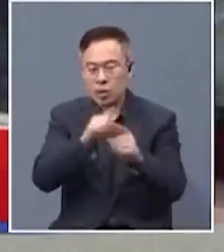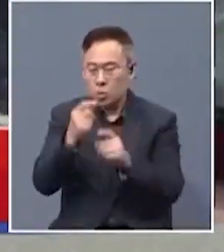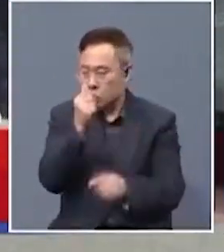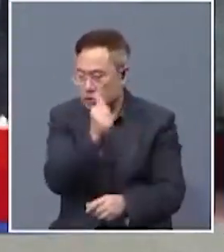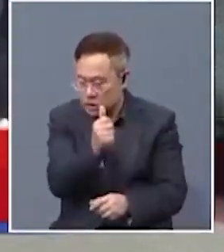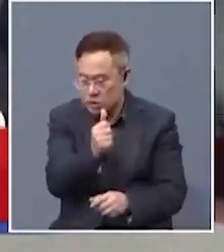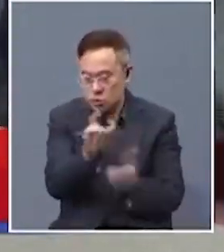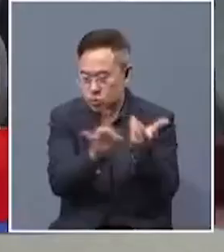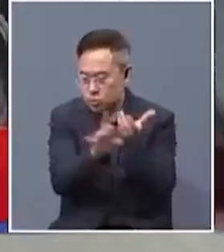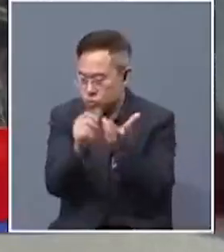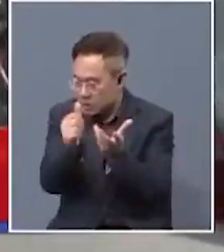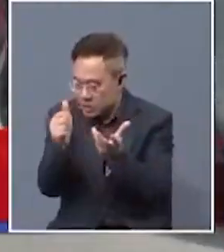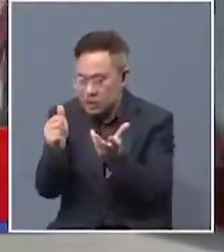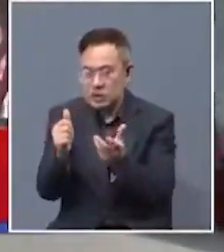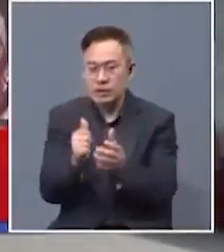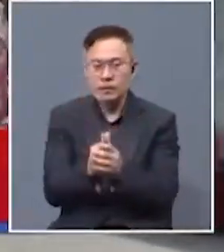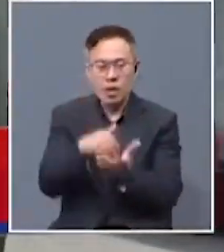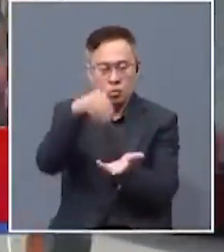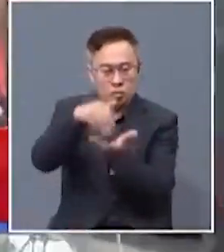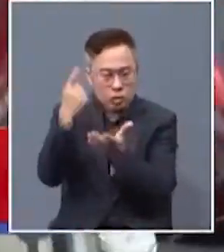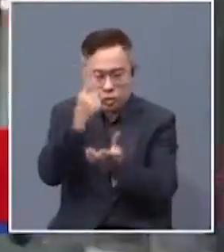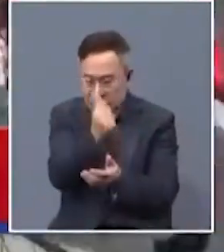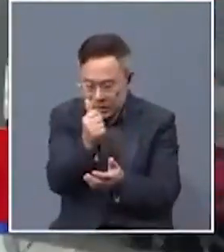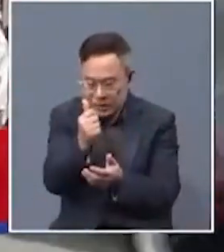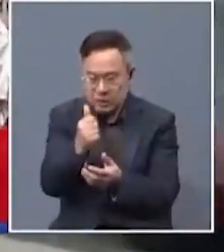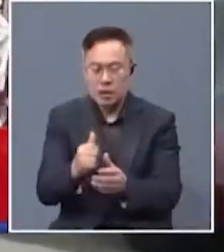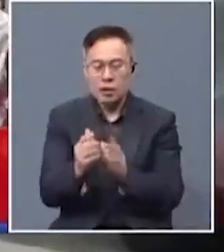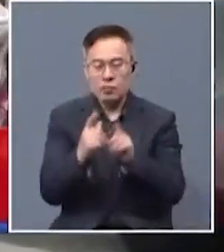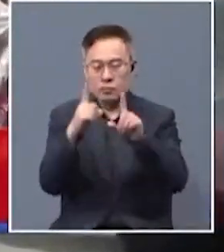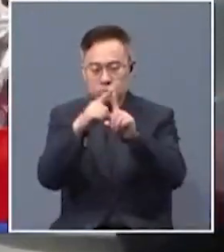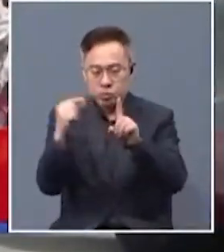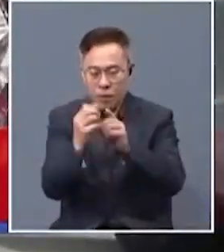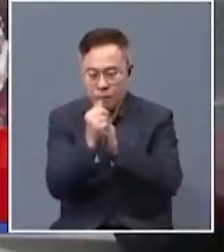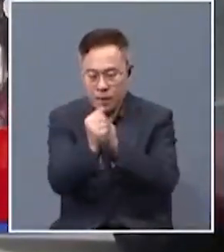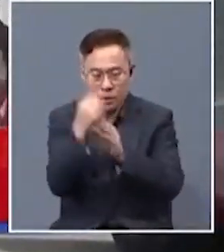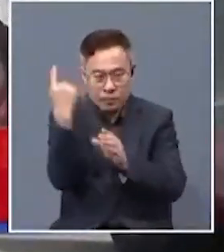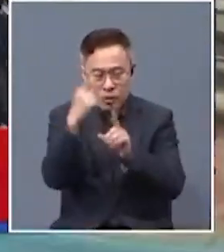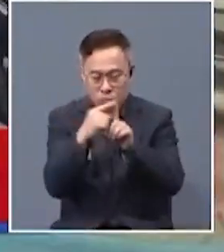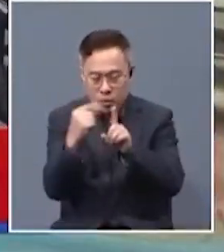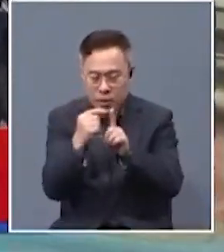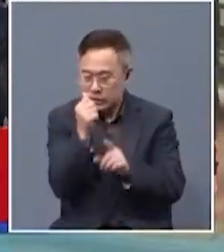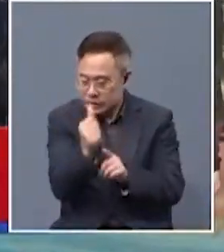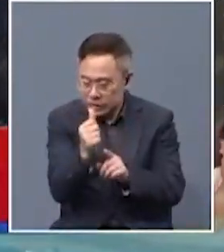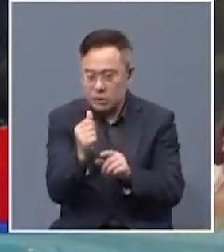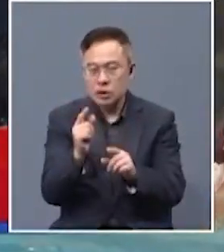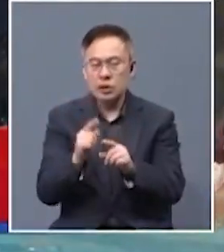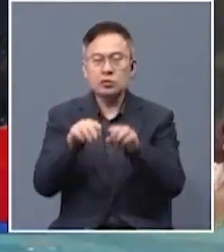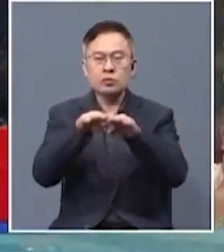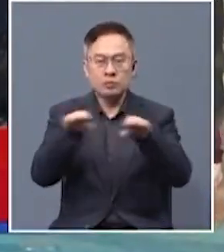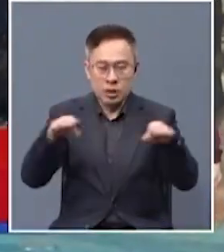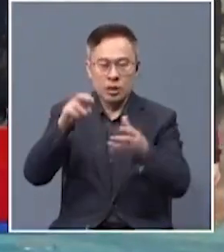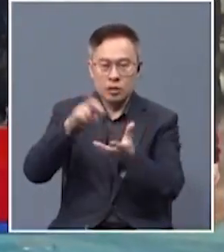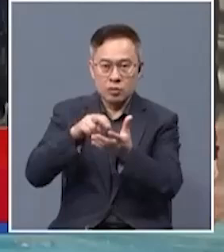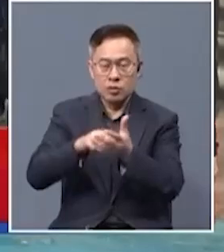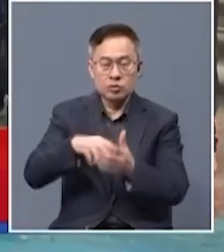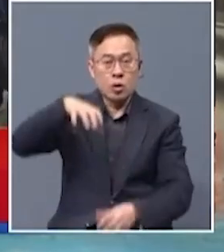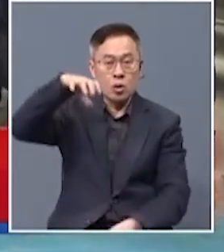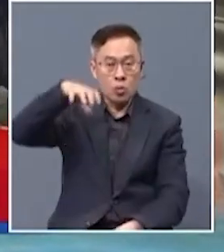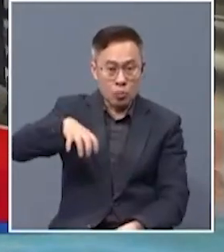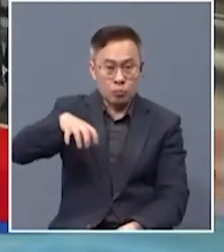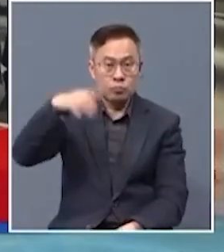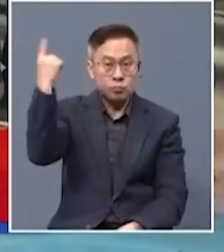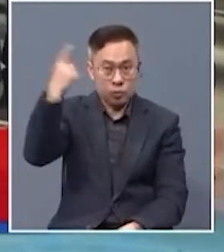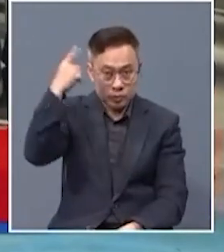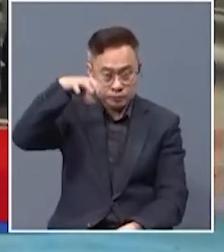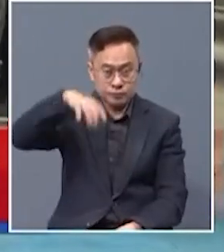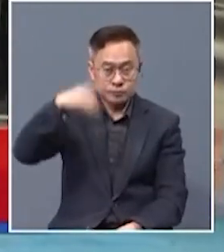วกิจกรรมการท่องเที่ยวแหล่งท่องเที่ยวธุรกิจการนำเที่ยวและมัคคุเทศก์กรมการท่องเที่ยวในฐานะหน่วยงานรัฐที่มีภารกิจในการพั